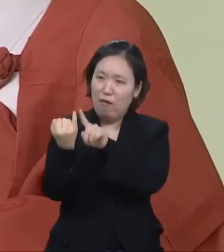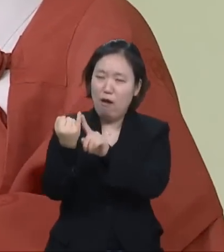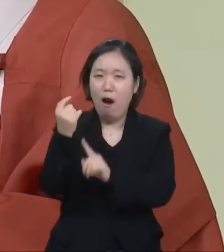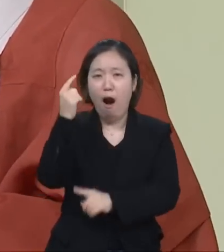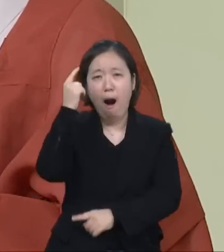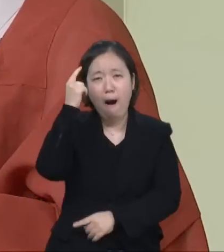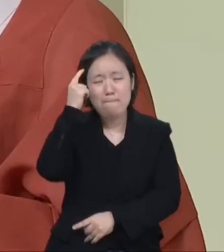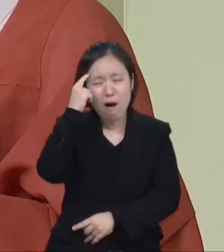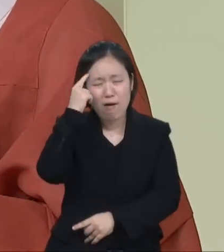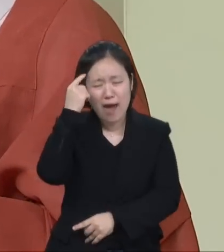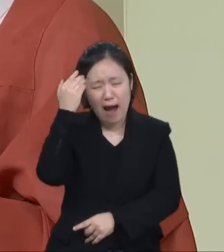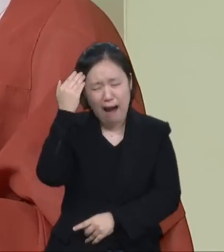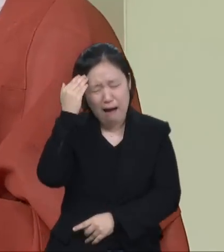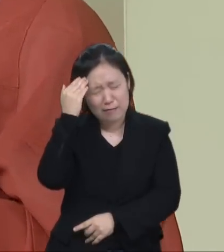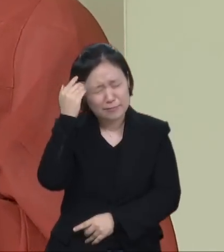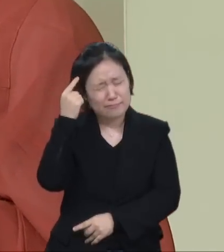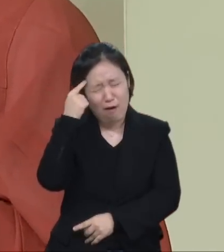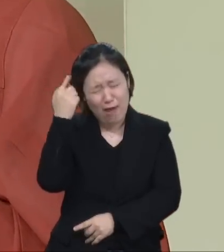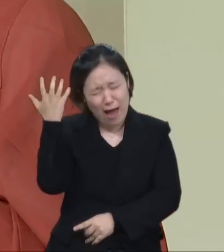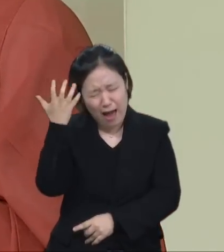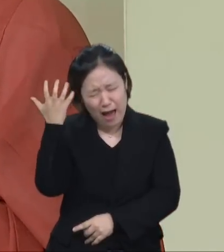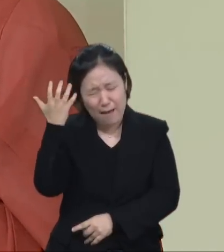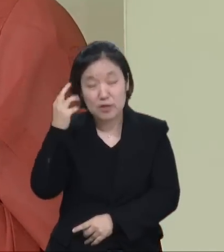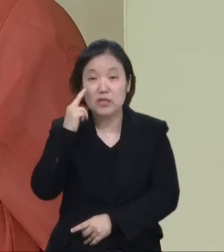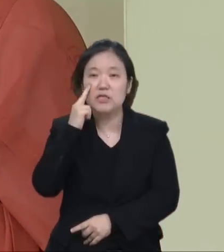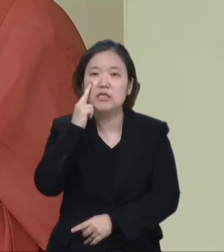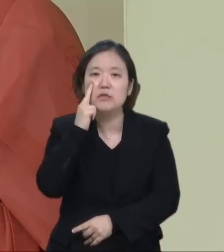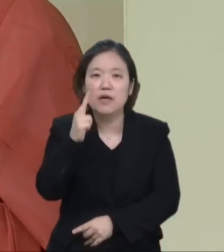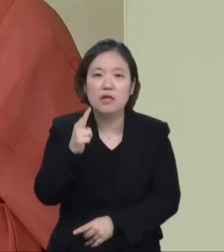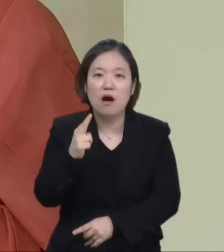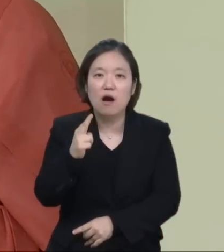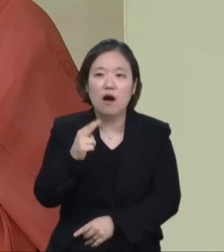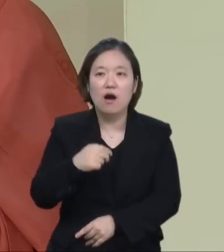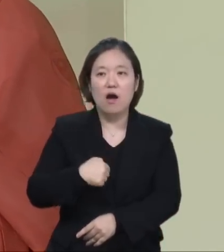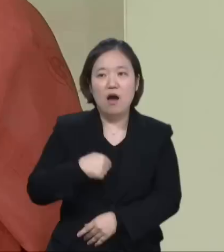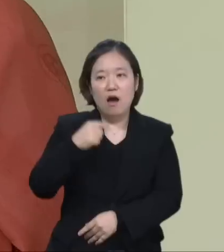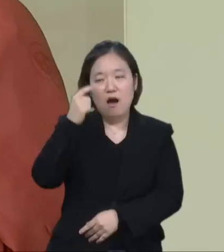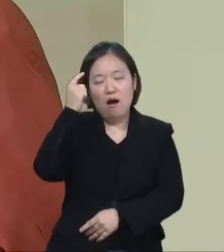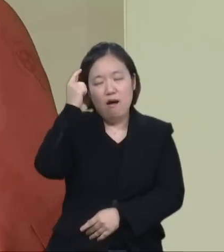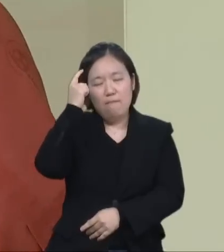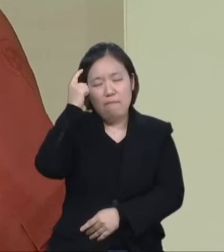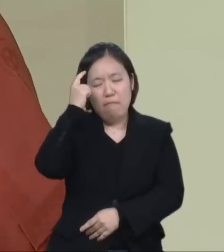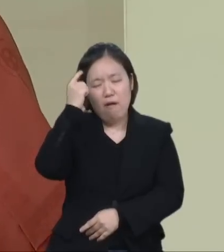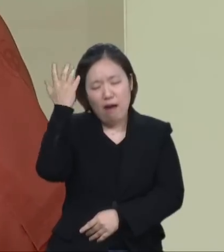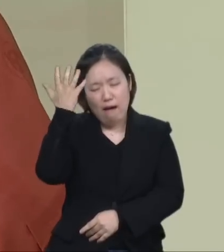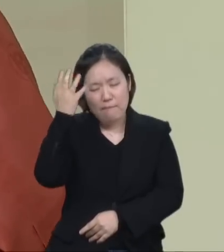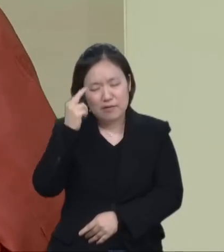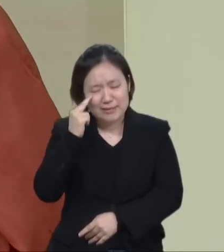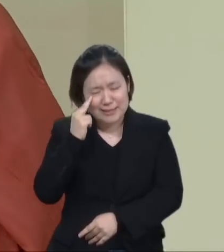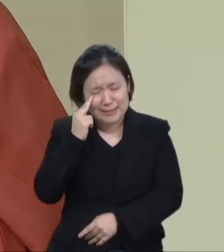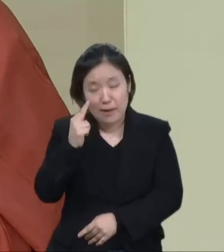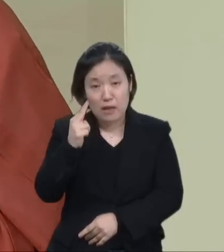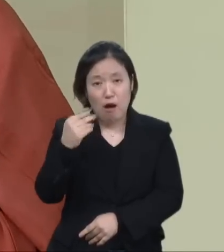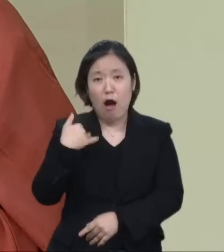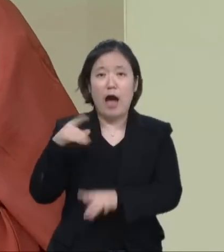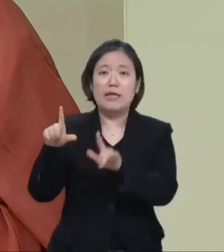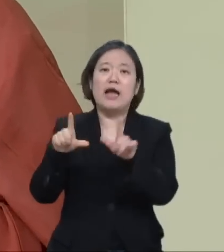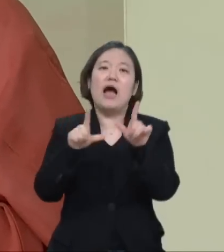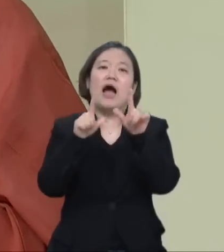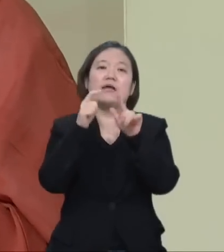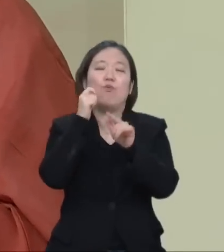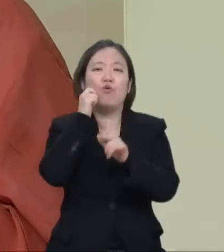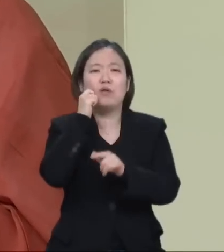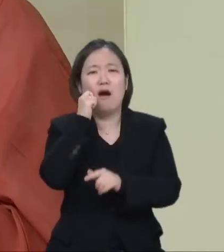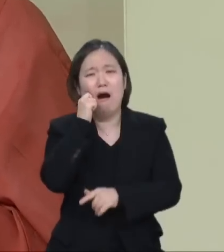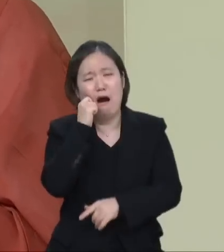머리가 깨질듯이 아프더래요 너무나 머리가 깨질 듯이 아파 가지고 도저히 일상생활을 하기가